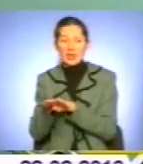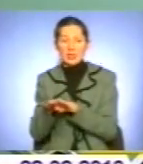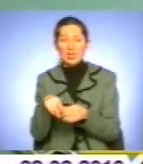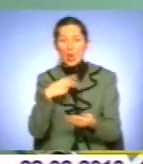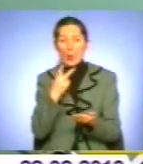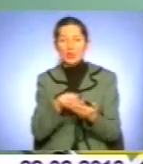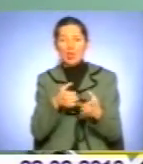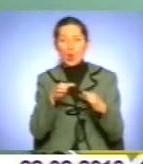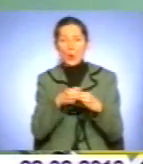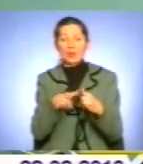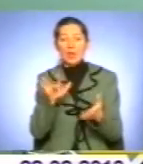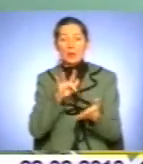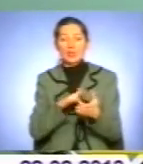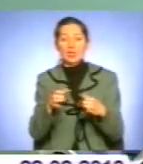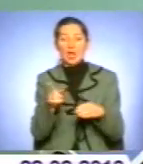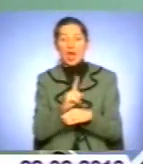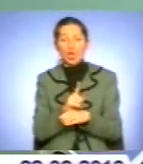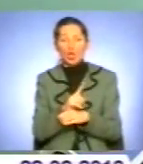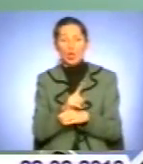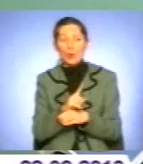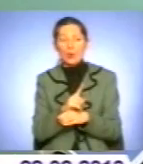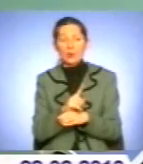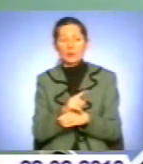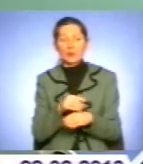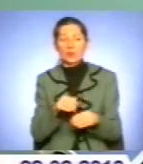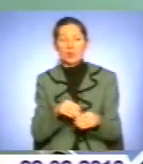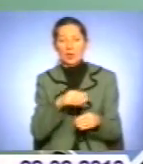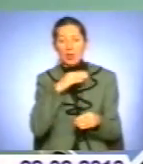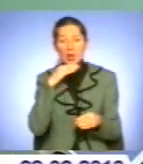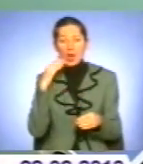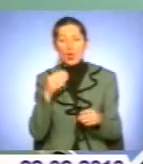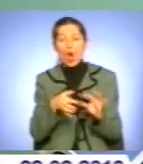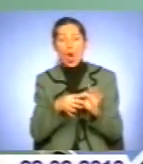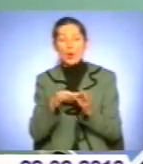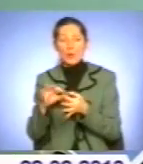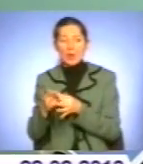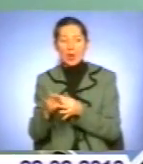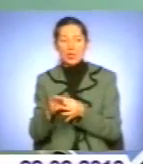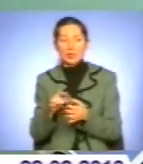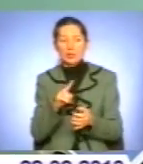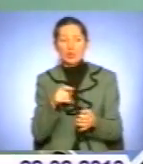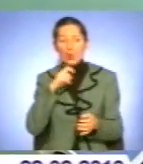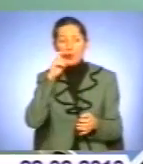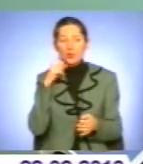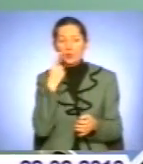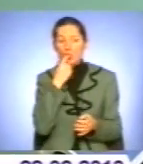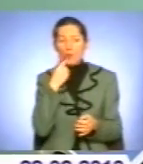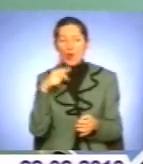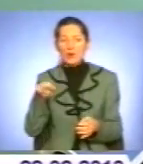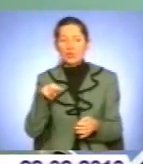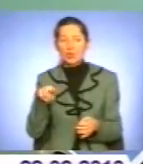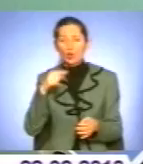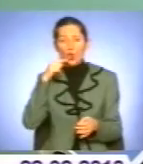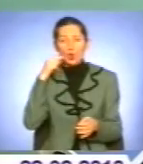команди міста Тернополя. Цілий ряд олімпіад, олімпіада з української мови літератури, російської